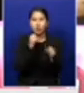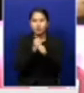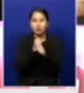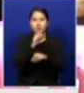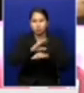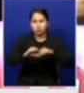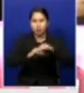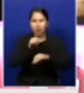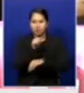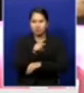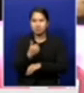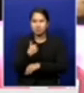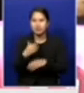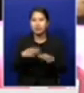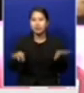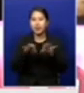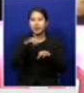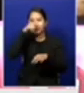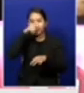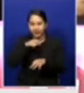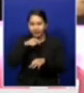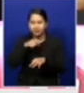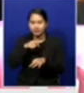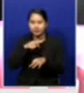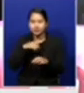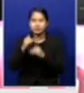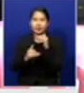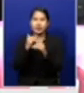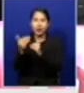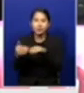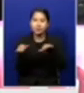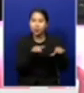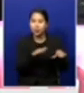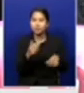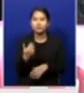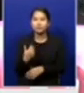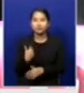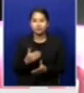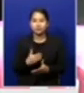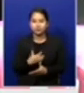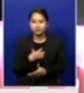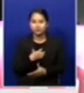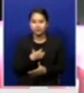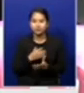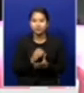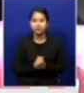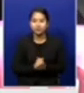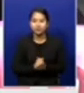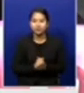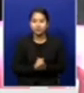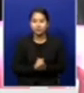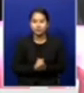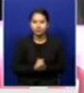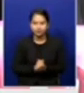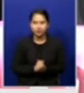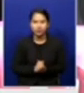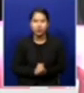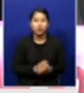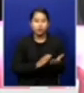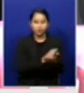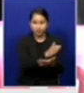แบบนี้ซึ่งเราก็ต้องรีบคว้าไว้ให้ได้ซึ่งจะเป็นประโยชน์ของไทยที่มีความพร้อมอย่างมากนะฮะโดยการร่วมมือของทุกฝ่